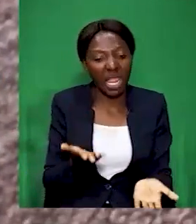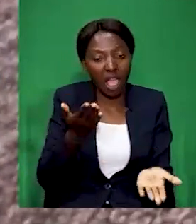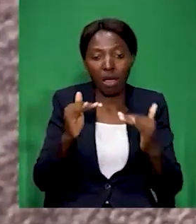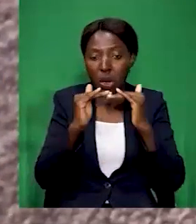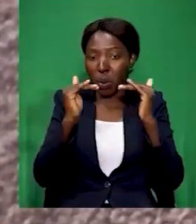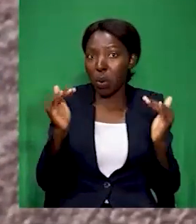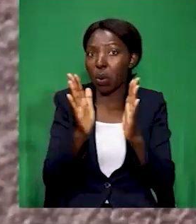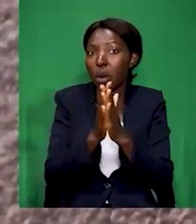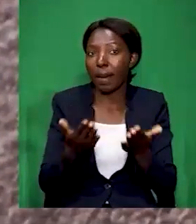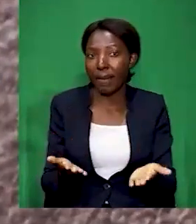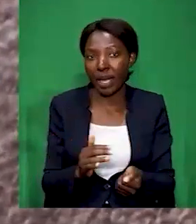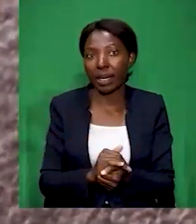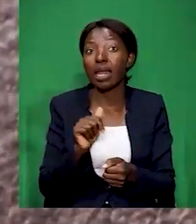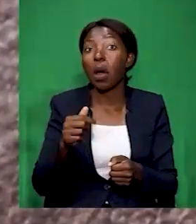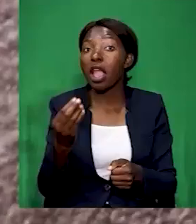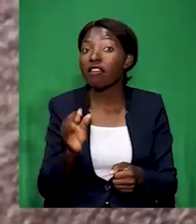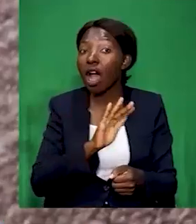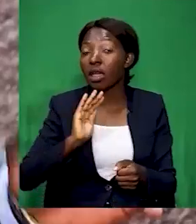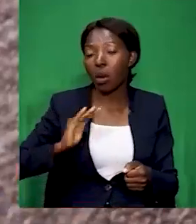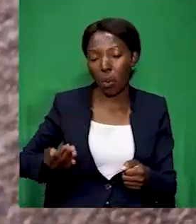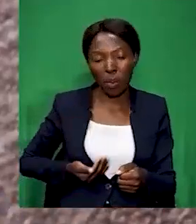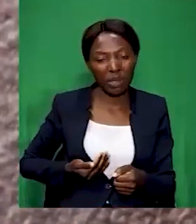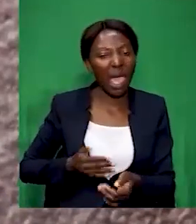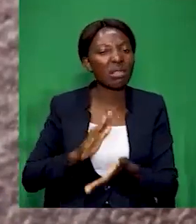kufamba zvakanaka, pane chirikadzi